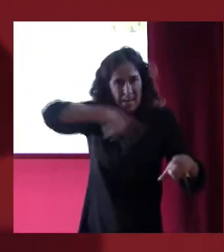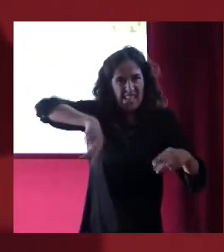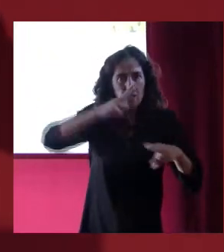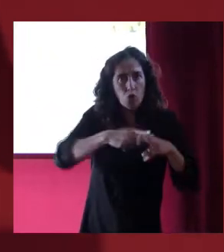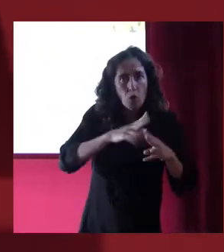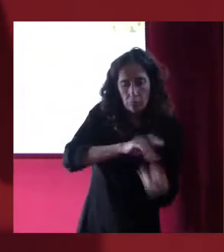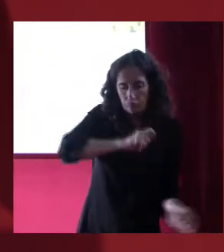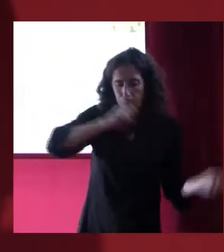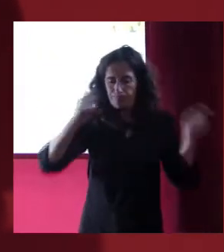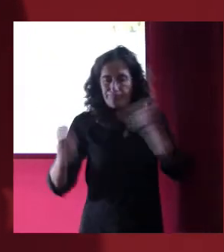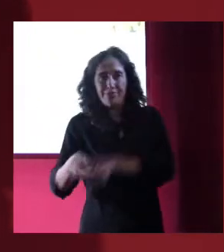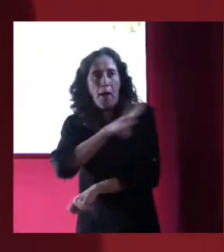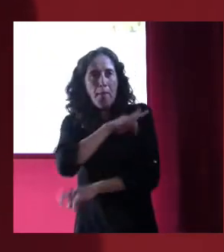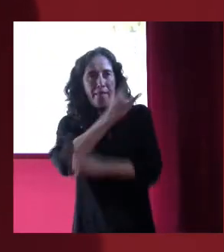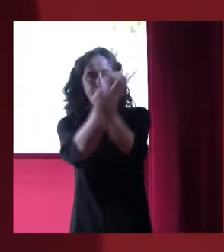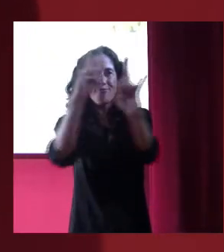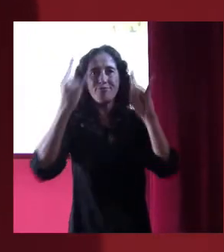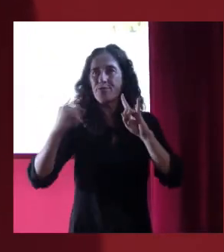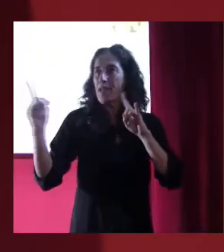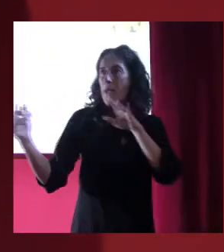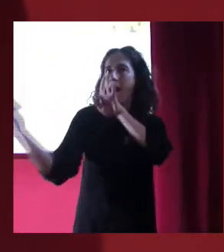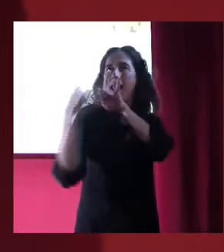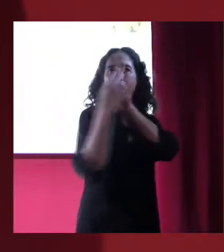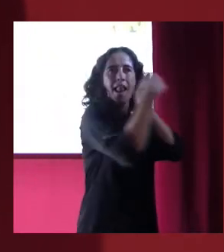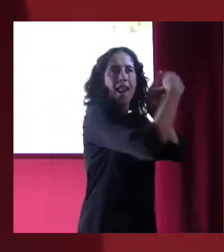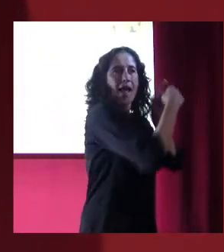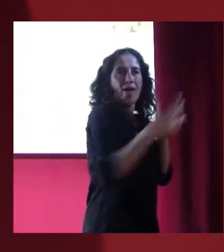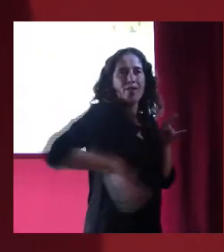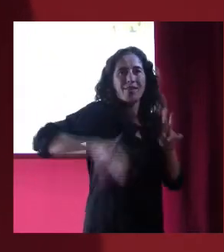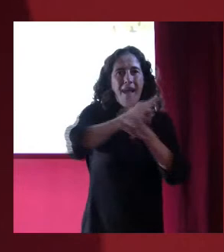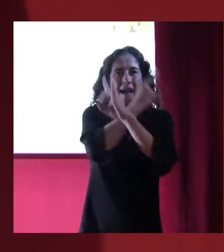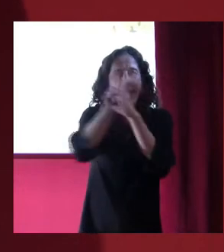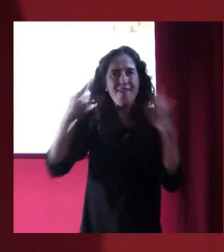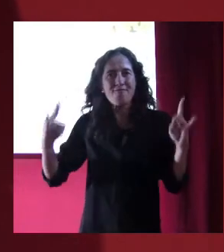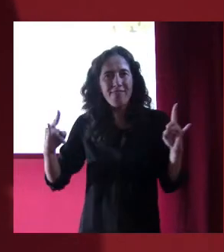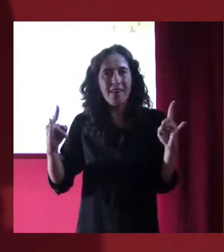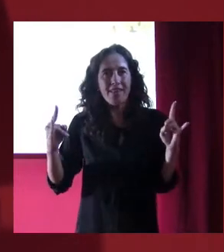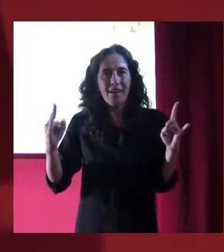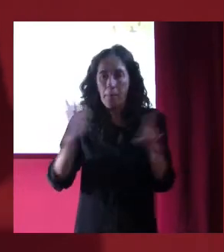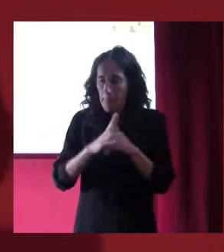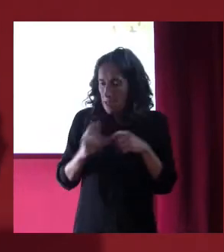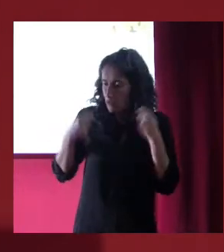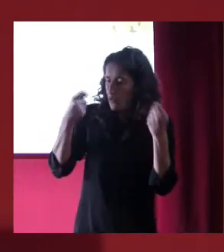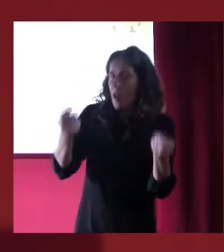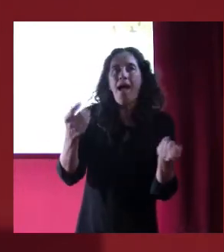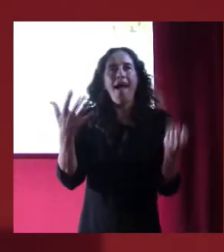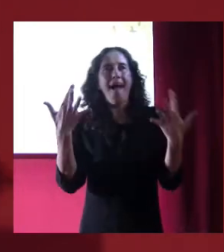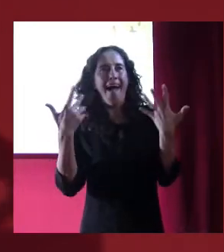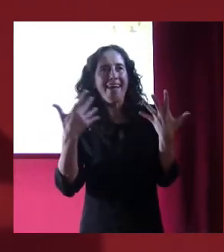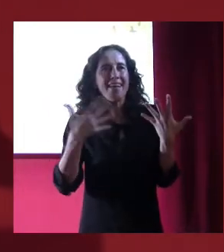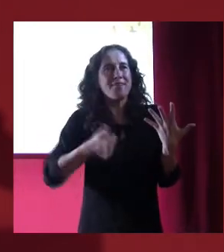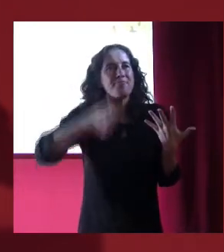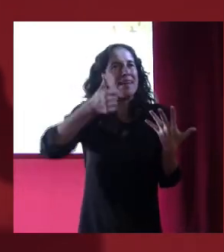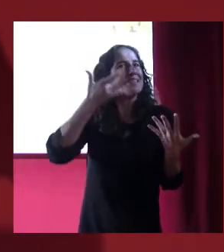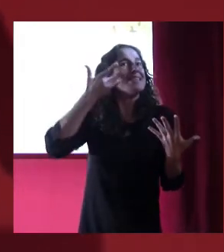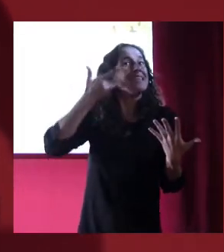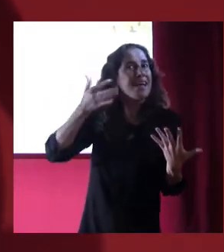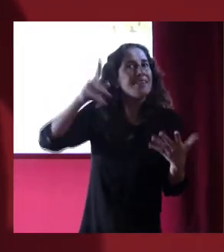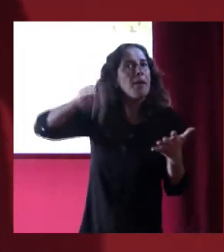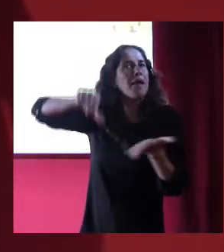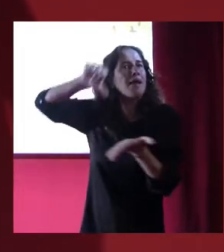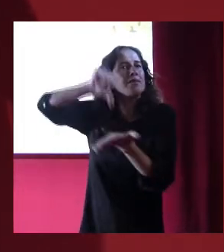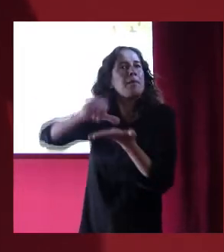places verdes i mirar de connectar tot el verd que existeix a la ciutat. Així sí faríem un aire més net, així sí faríem una ciutat